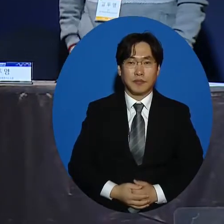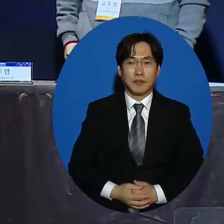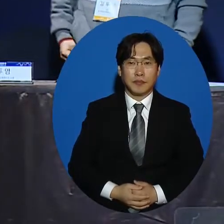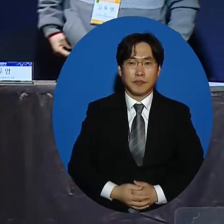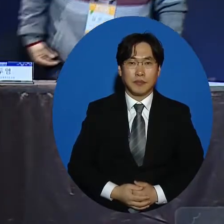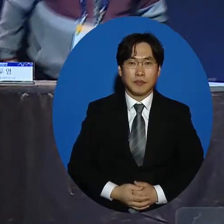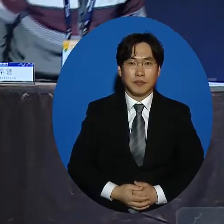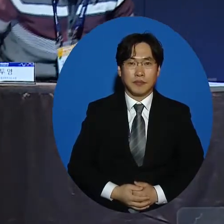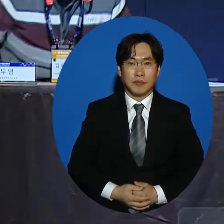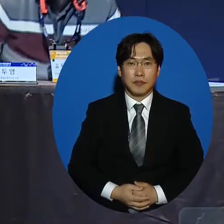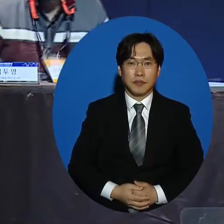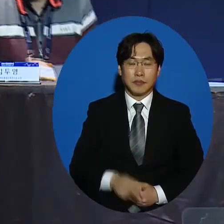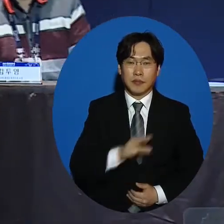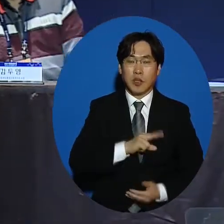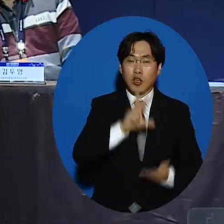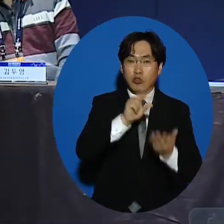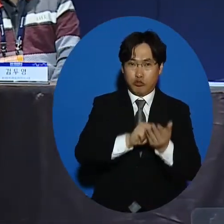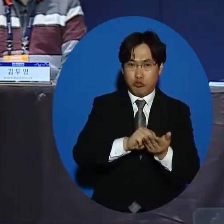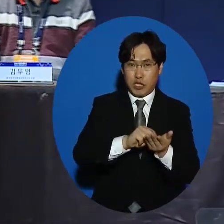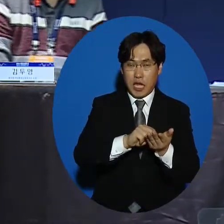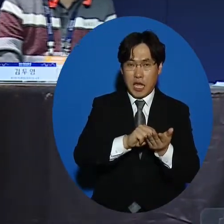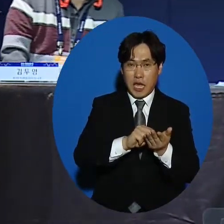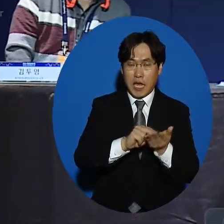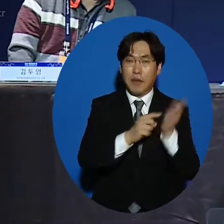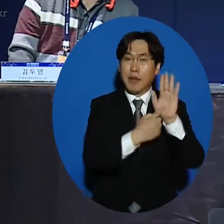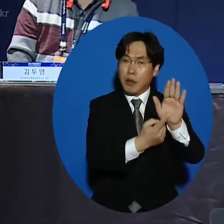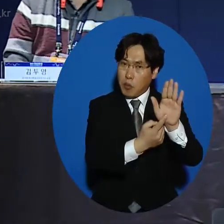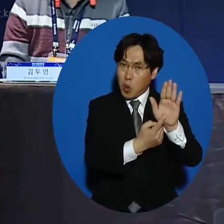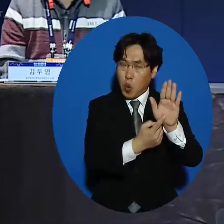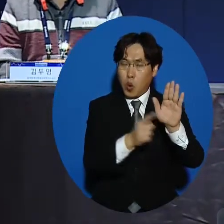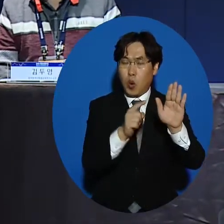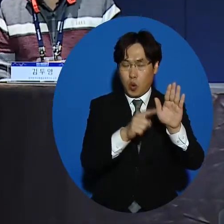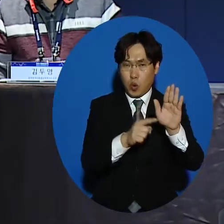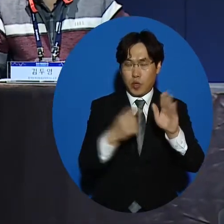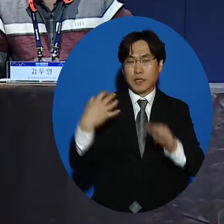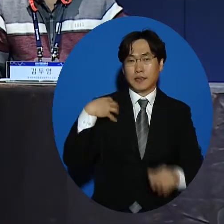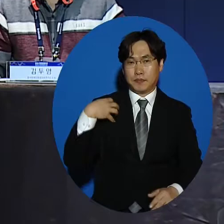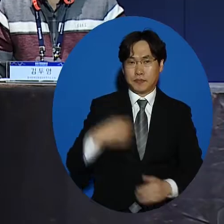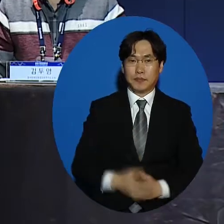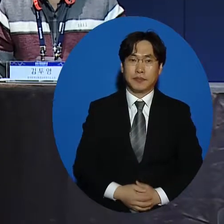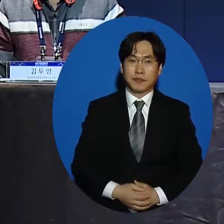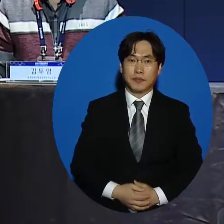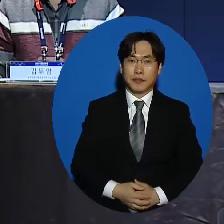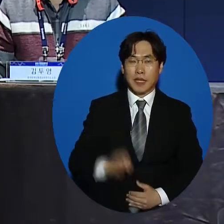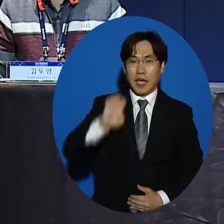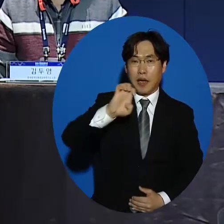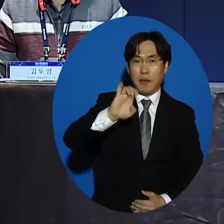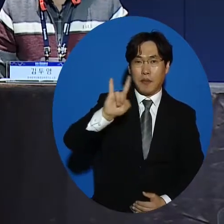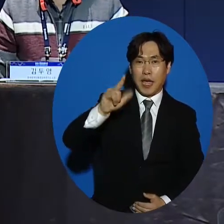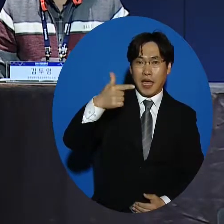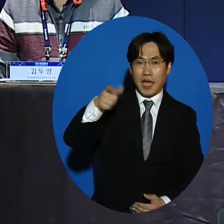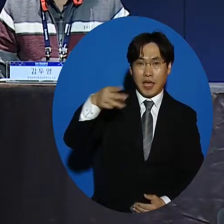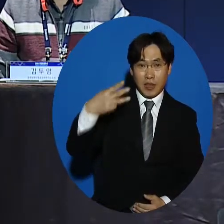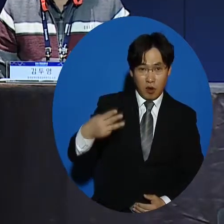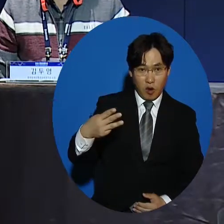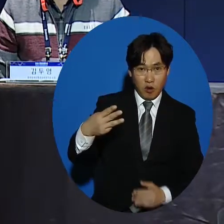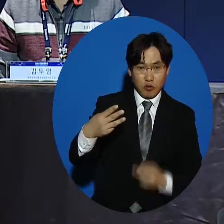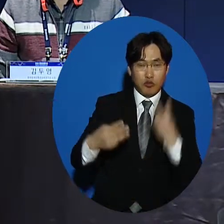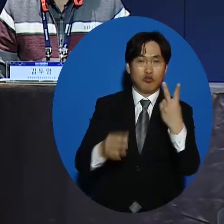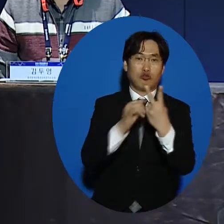자, 주제 발표자십니다. 가장 중요하신 분이고요. 다음은 패널 임향숙